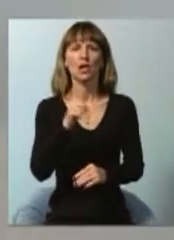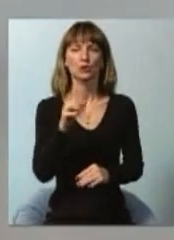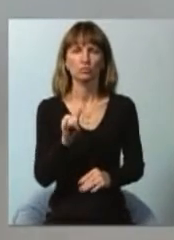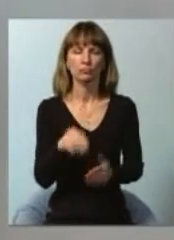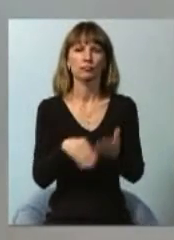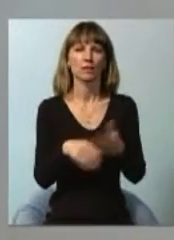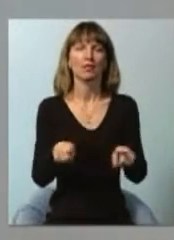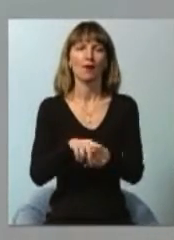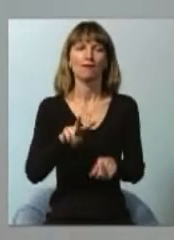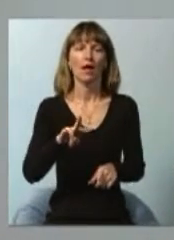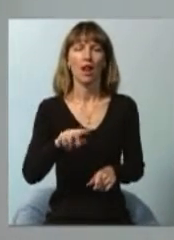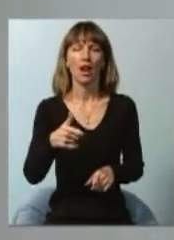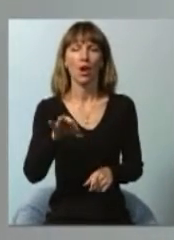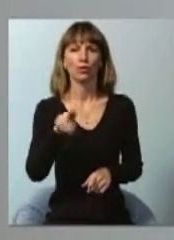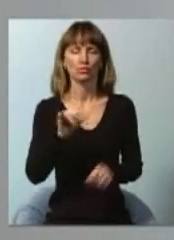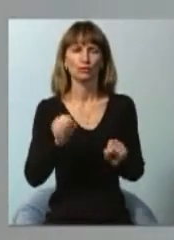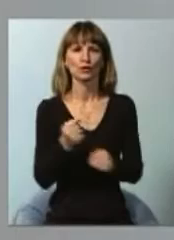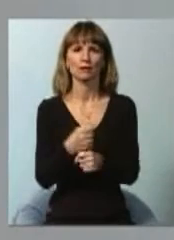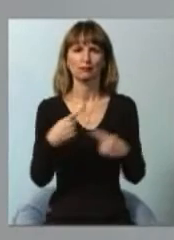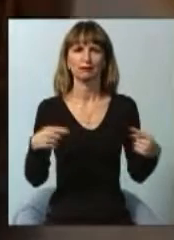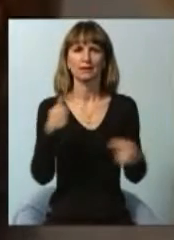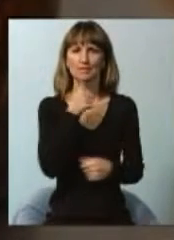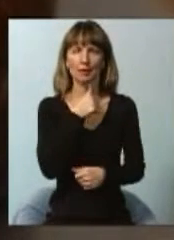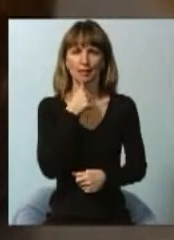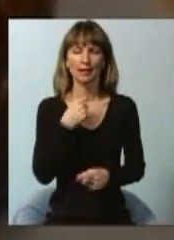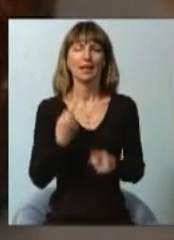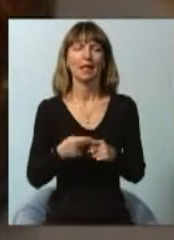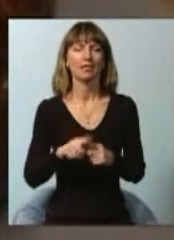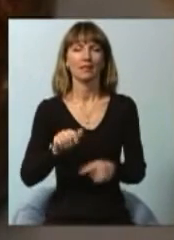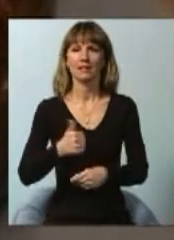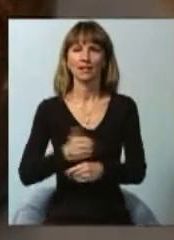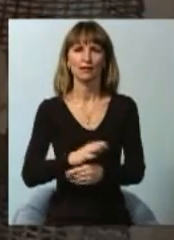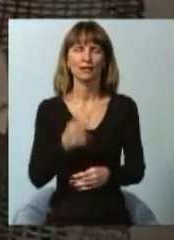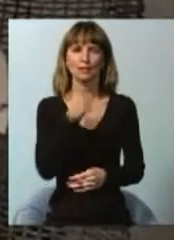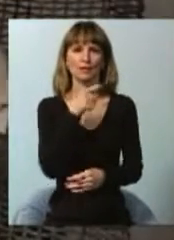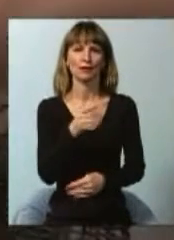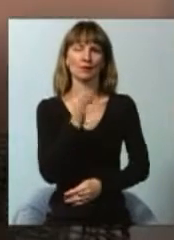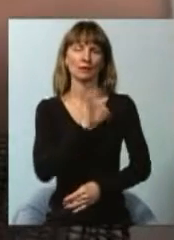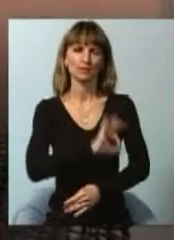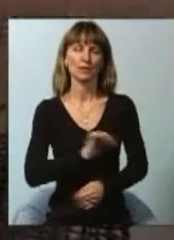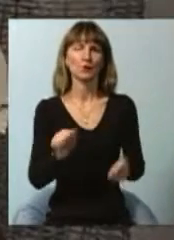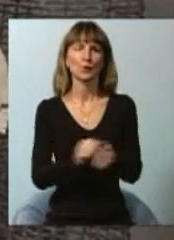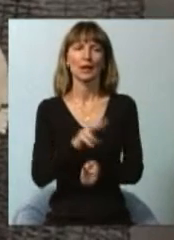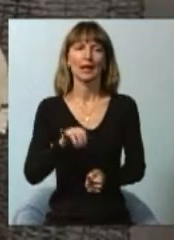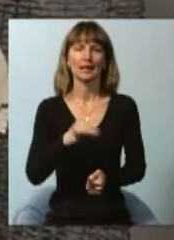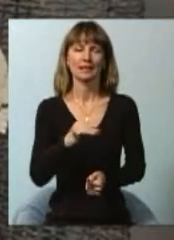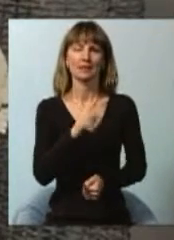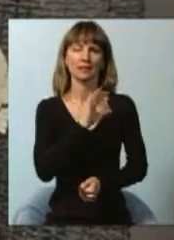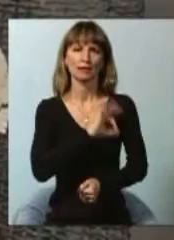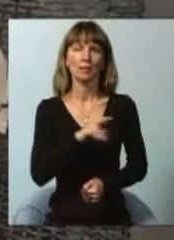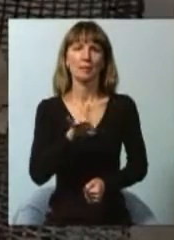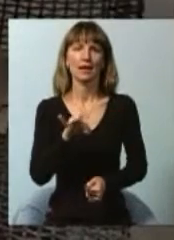допомогою такого льоду можна робити різноманітні експерименти. Але це не головний спосіб його використання. Сухий лід використовують